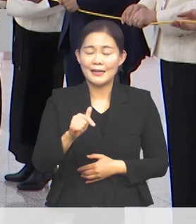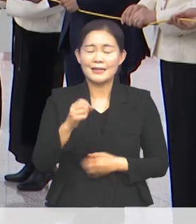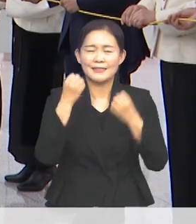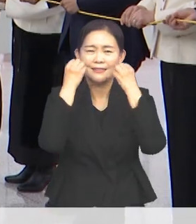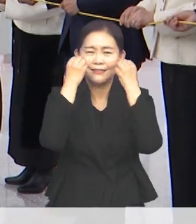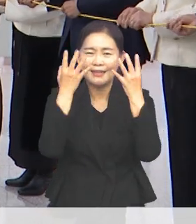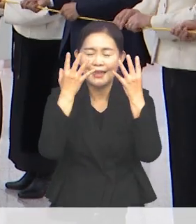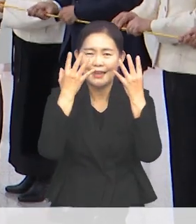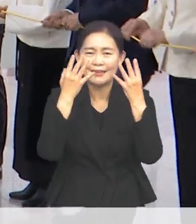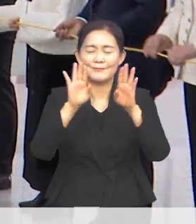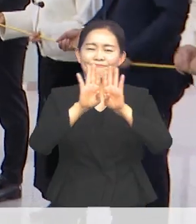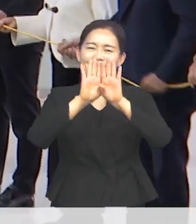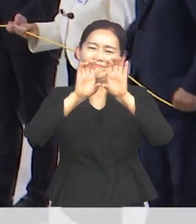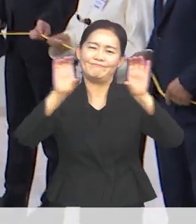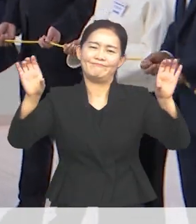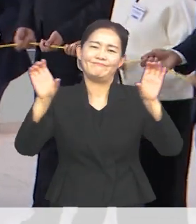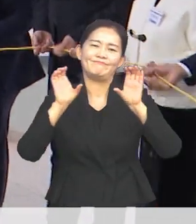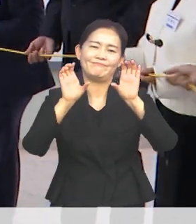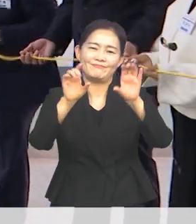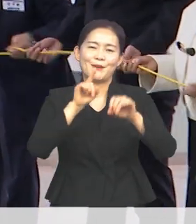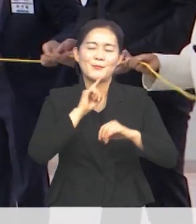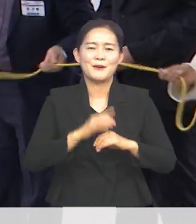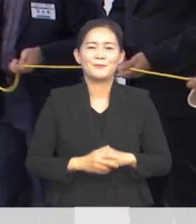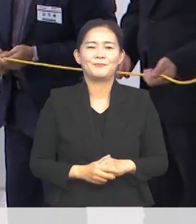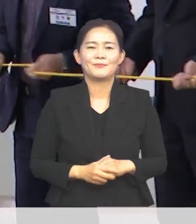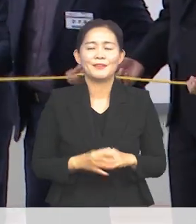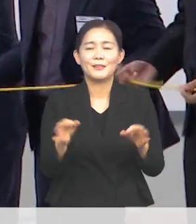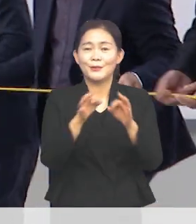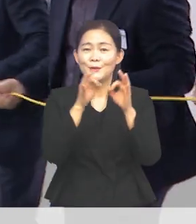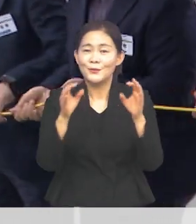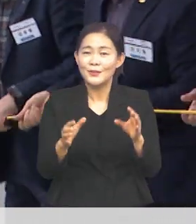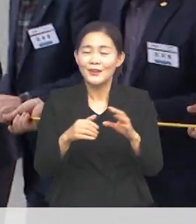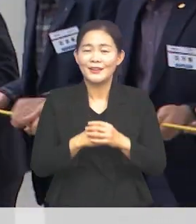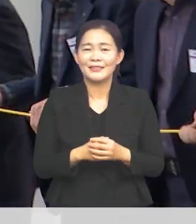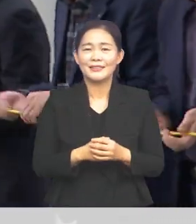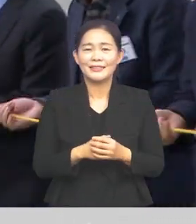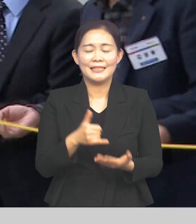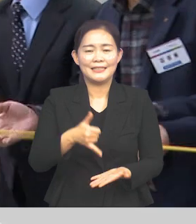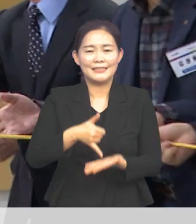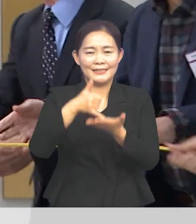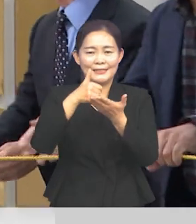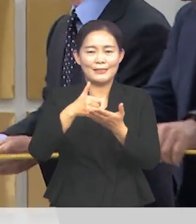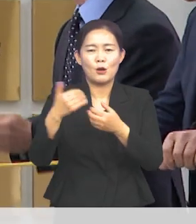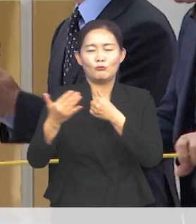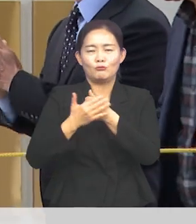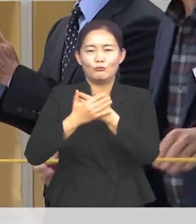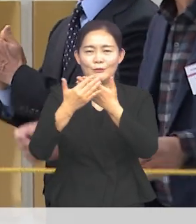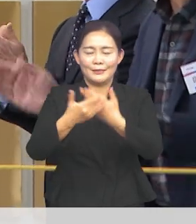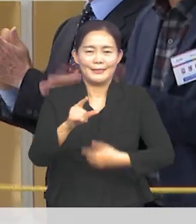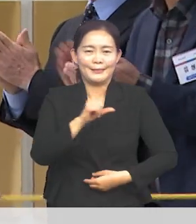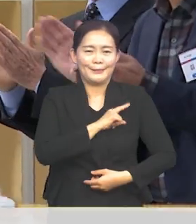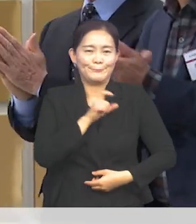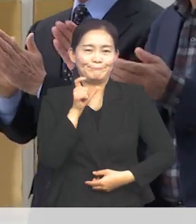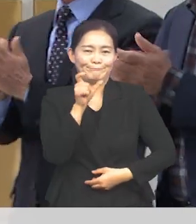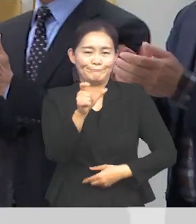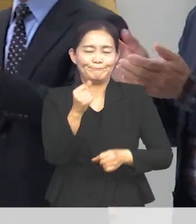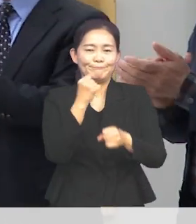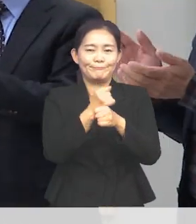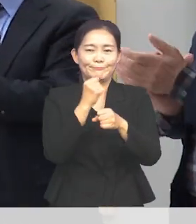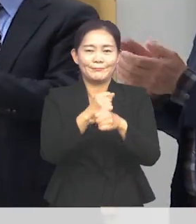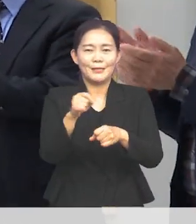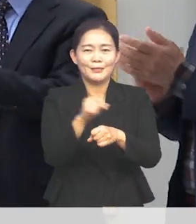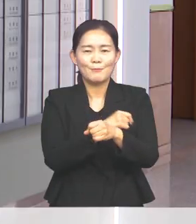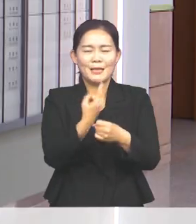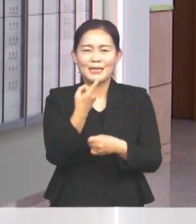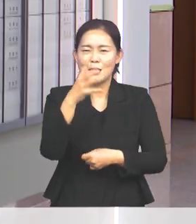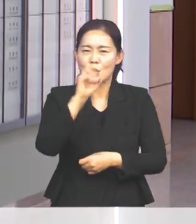명예의 전당을 새 단장의 제막식을 가졌습니다. 명예의 전당은 그동안 지역 인재를 응원하고자 후원해준 분들의 성함을 새겨